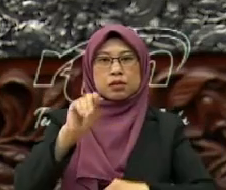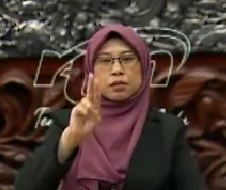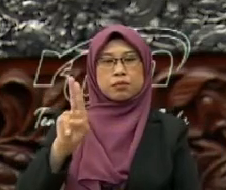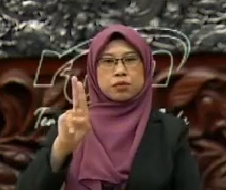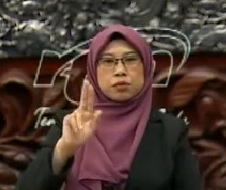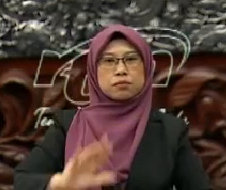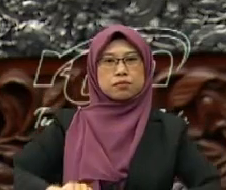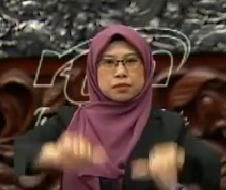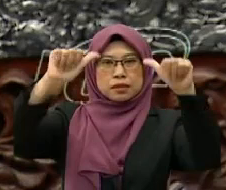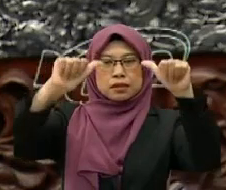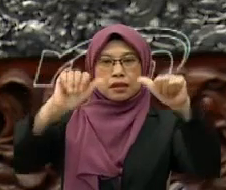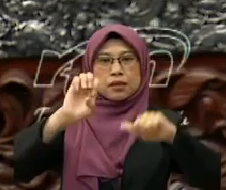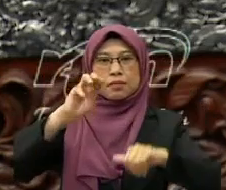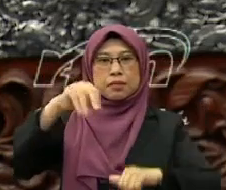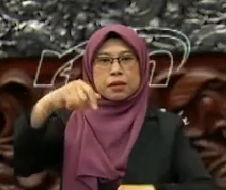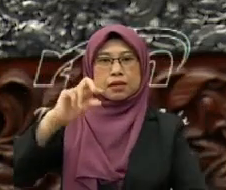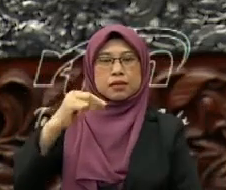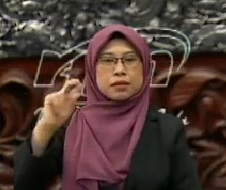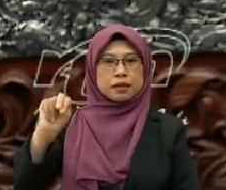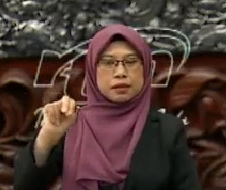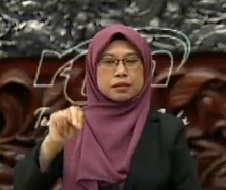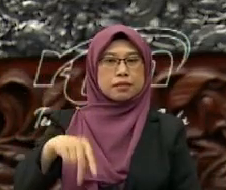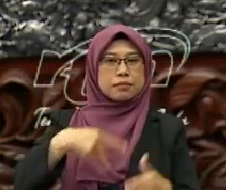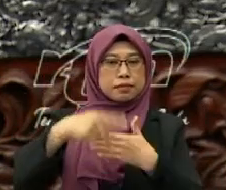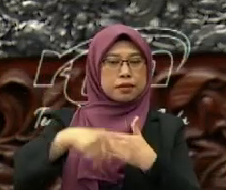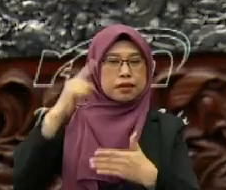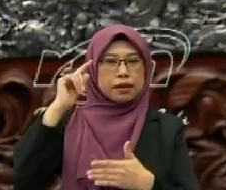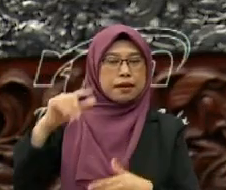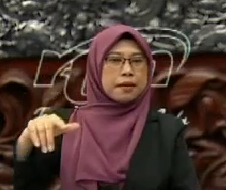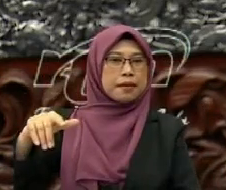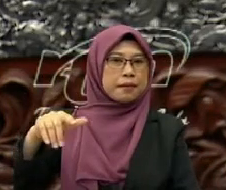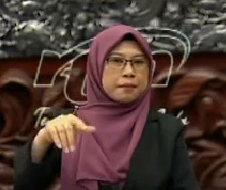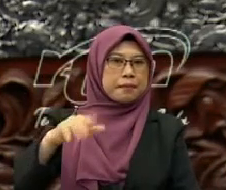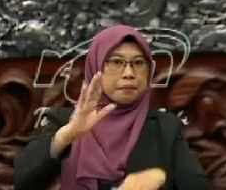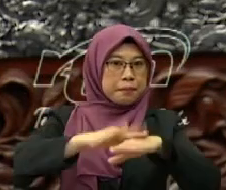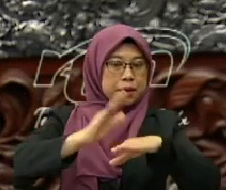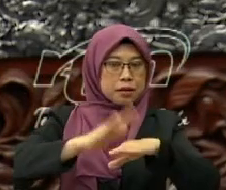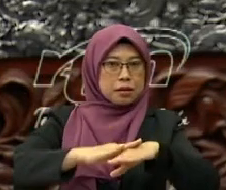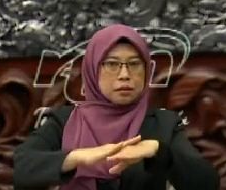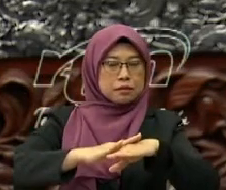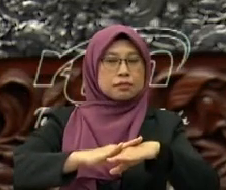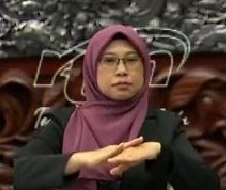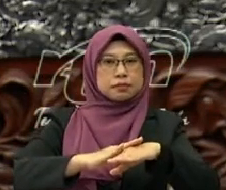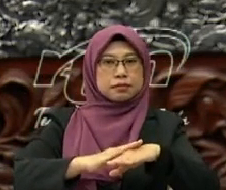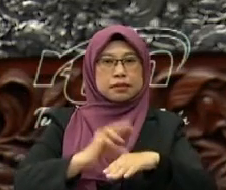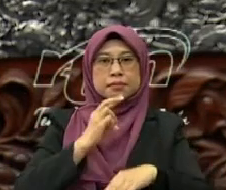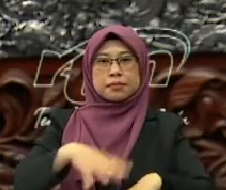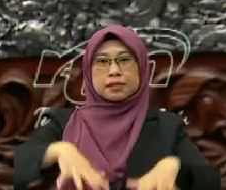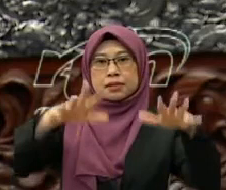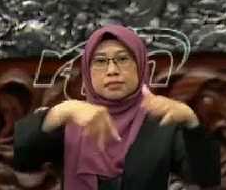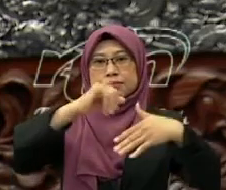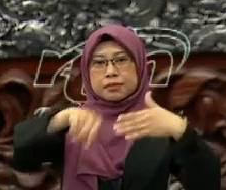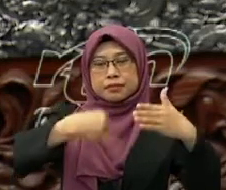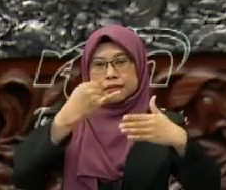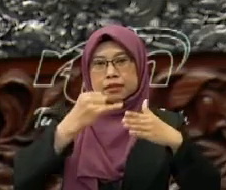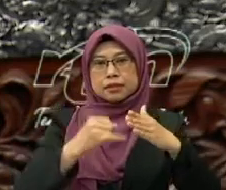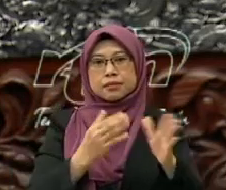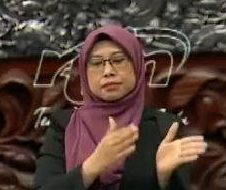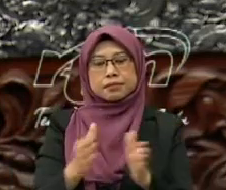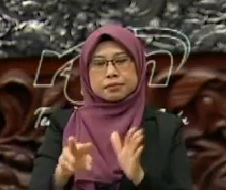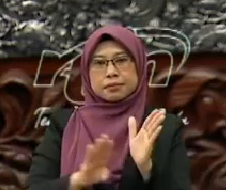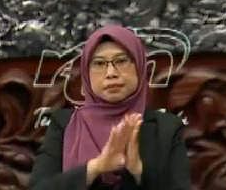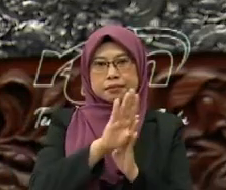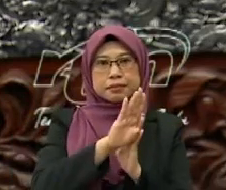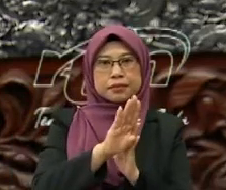naik tarampangan program ramalan dan amaran Panji dan termasuk juga beberapa Project di bawah perancangan Pembangunan